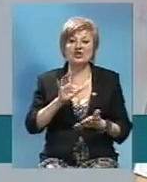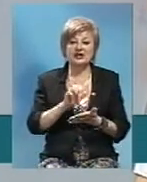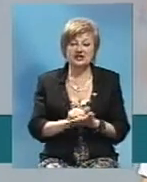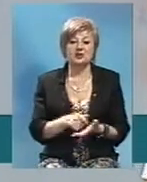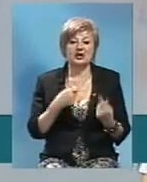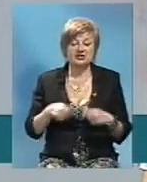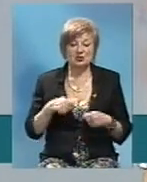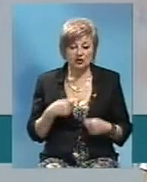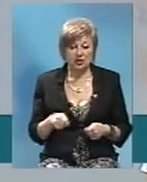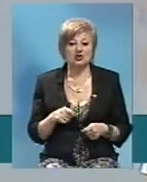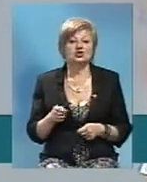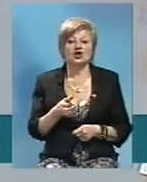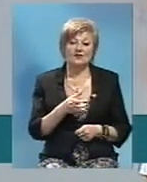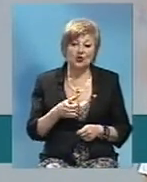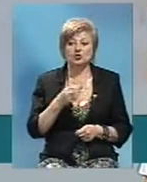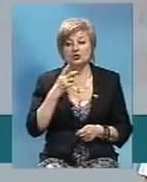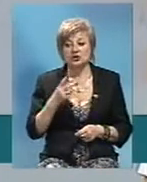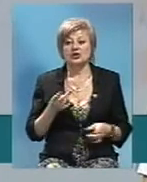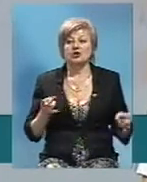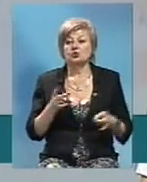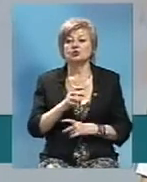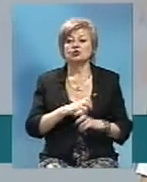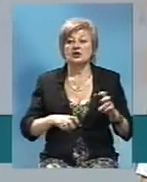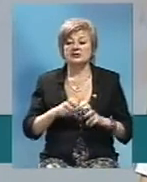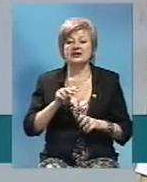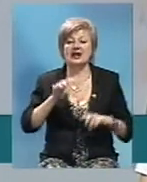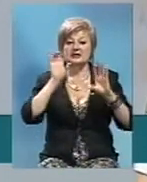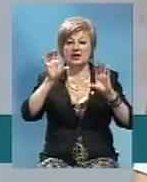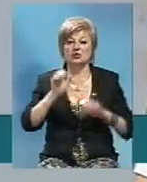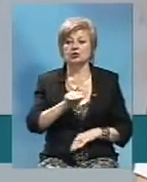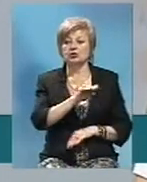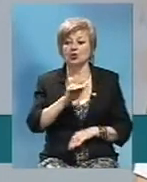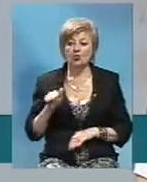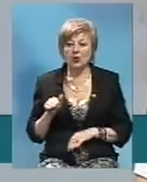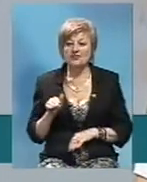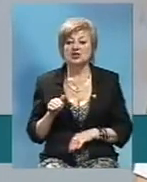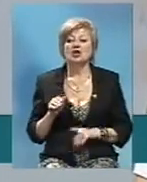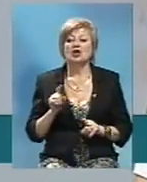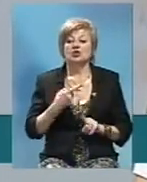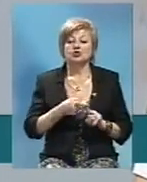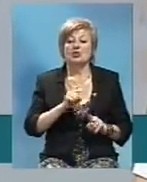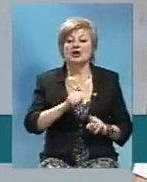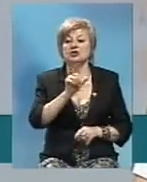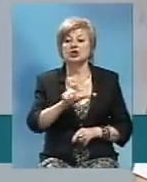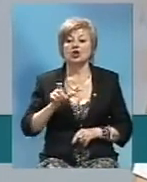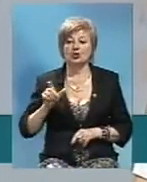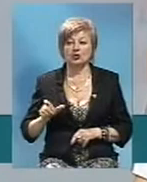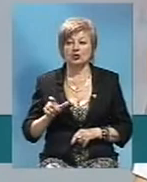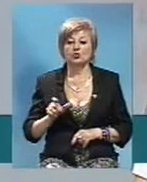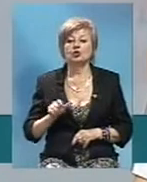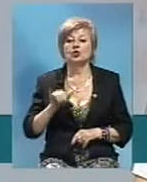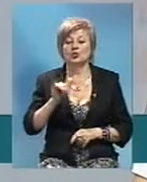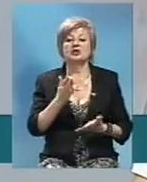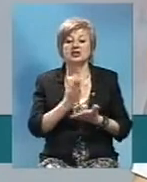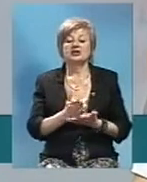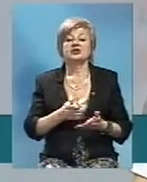данным видом бизнеса, необходимо искать на законодательном уровне именно альтернативу, чтобы эти люди, у них тоже есть свои семьи, это